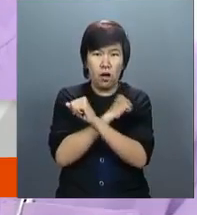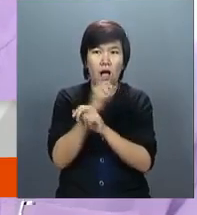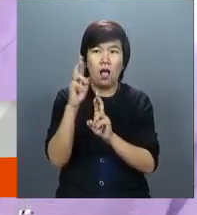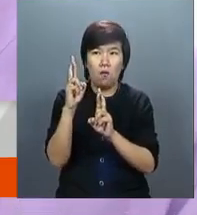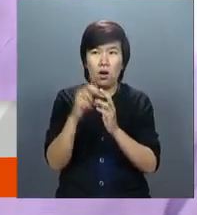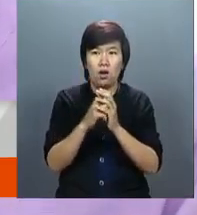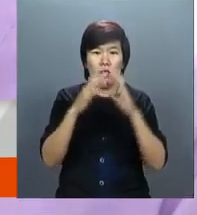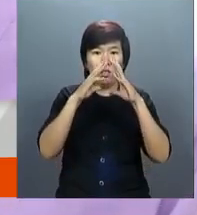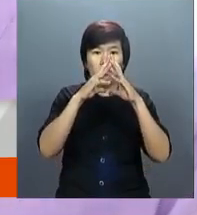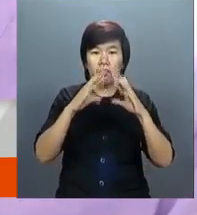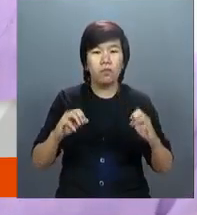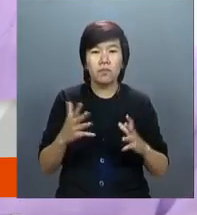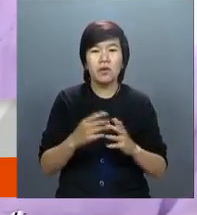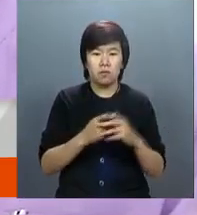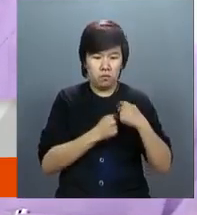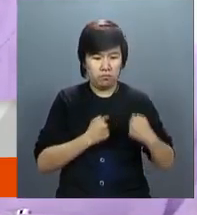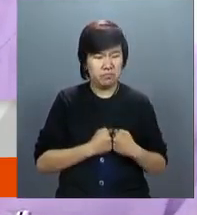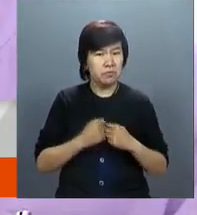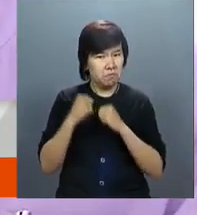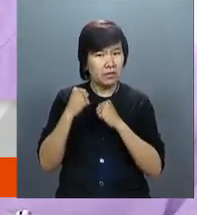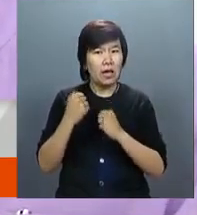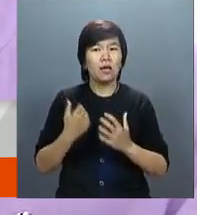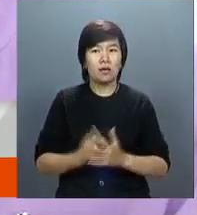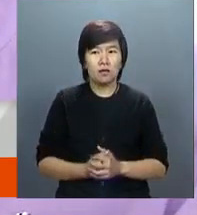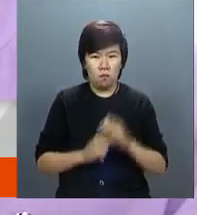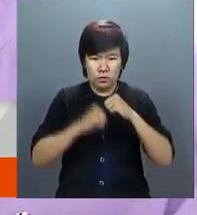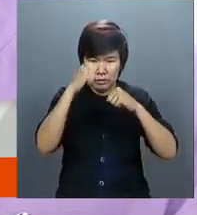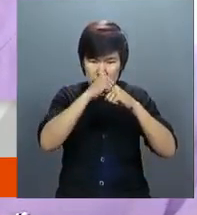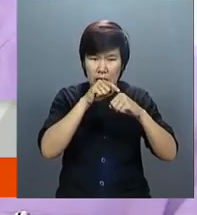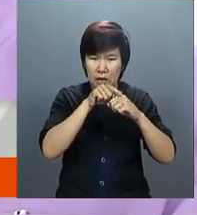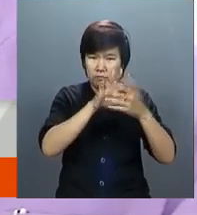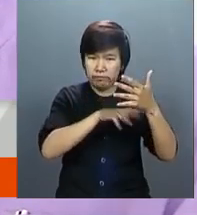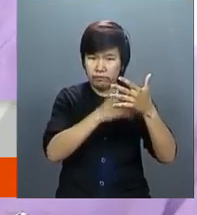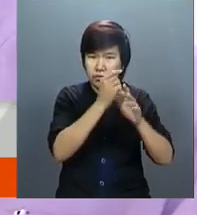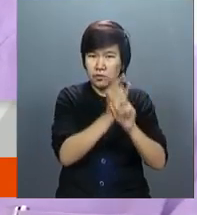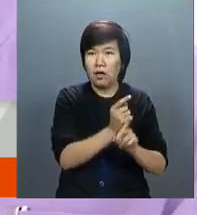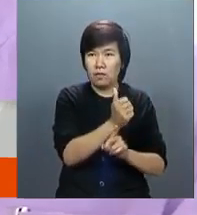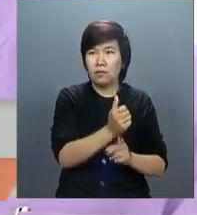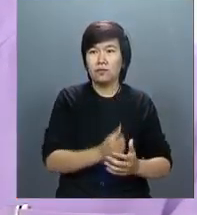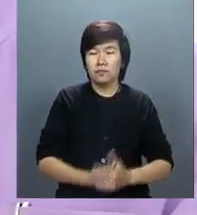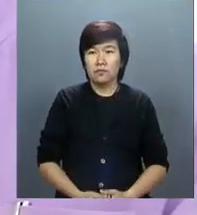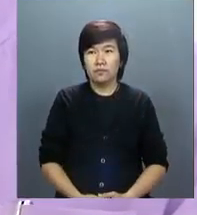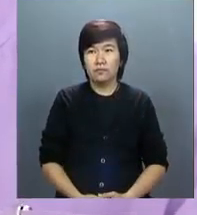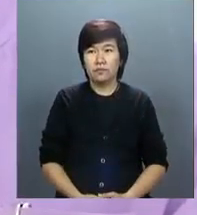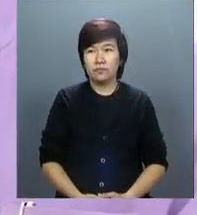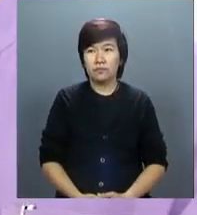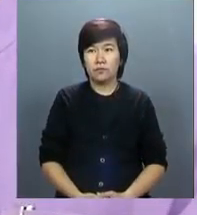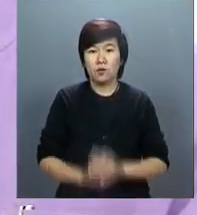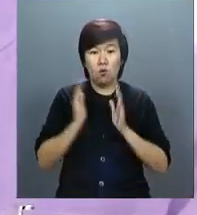ะไม่ทลายลงมามันอาจจะแตกร้าวเสียหายแต่ก็ขออย่าให้มันทลายลงมาคนจะ